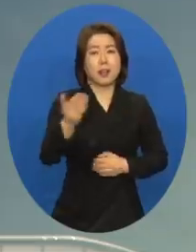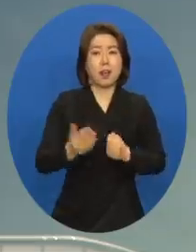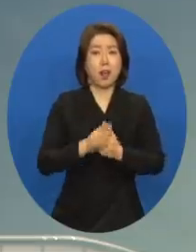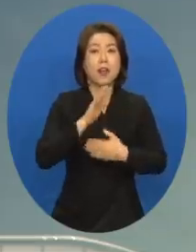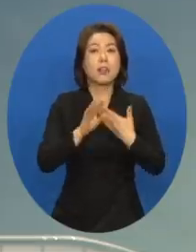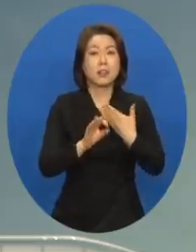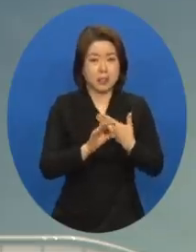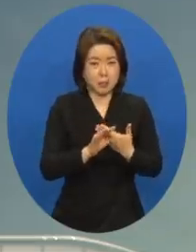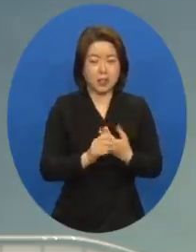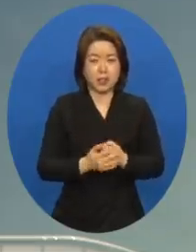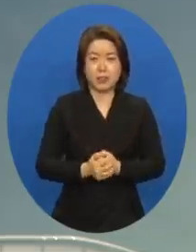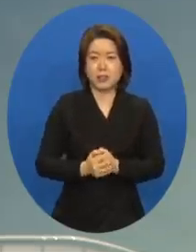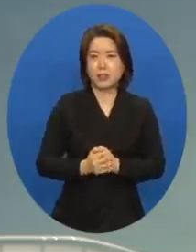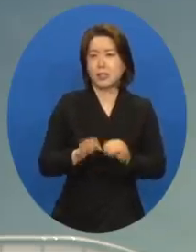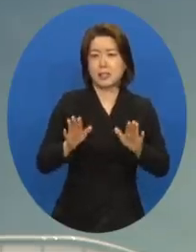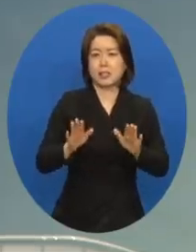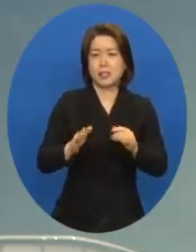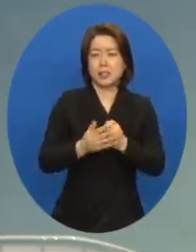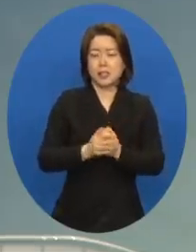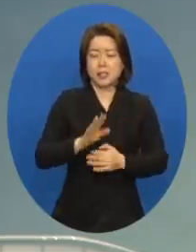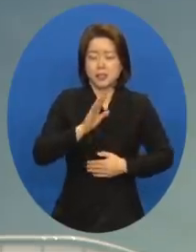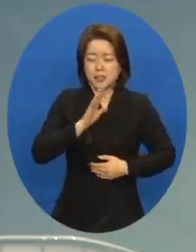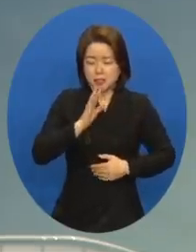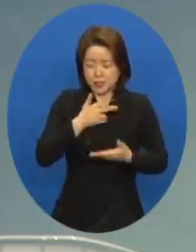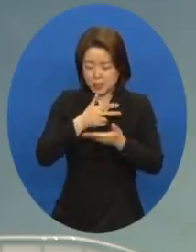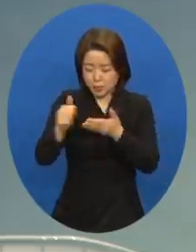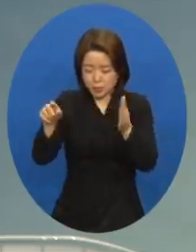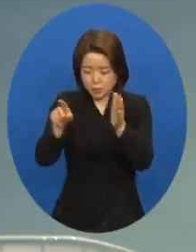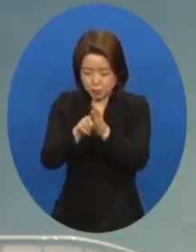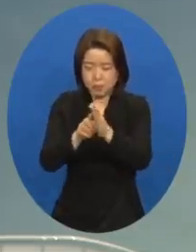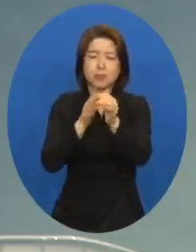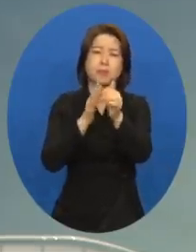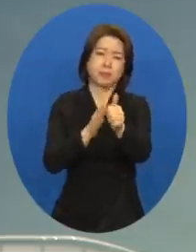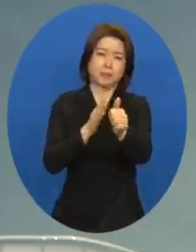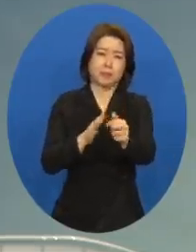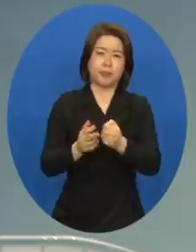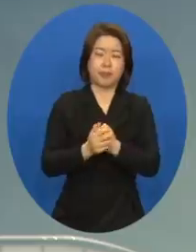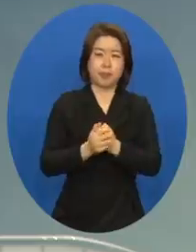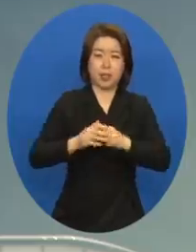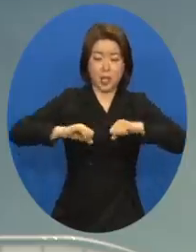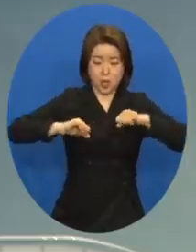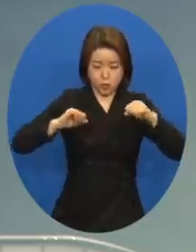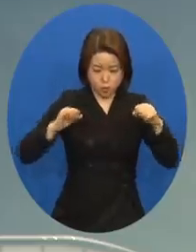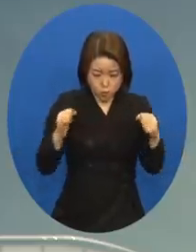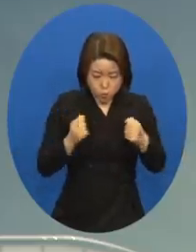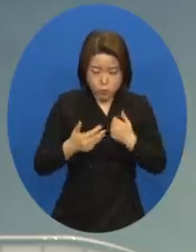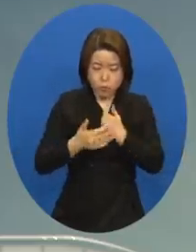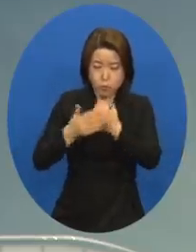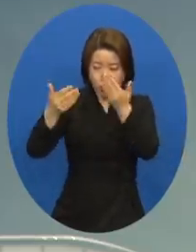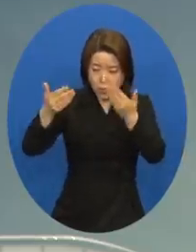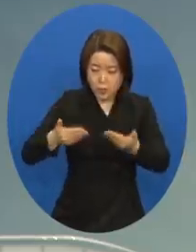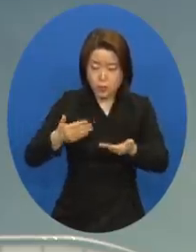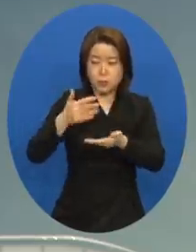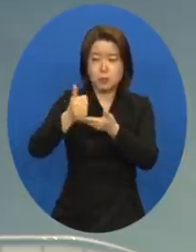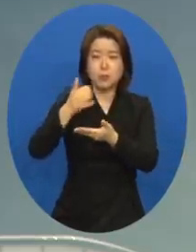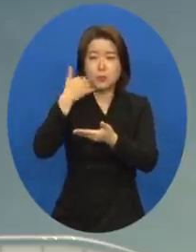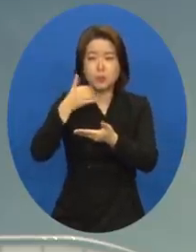그렇다면 이제 진짜 주님을 믿으시기 바랍니다. 순종하게 해주실 분도 주님이시니까.